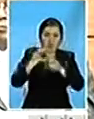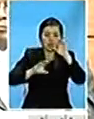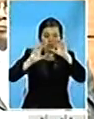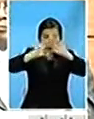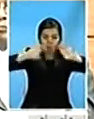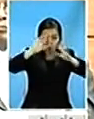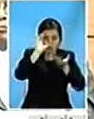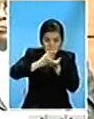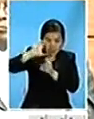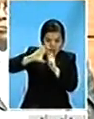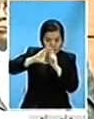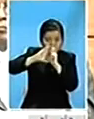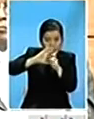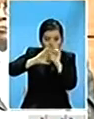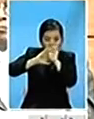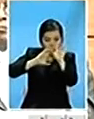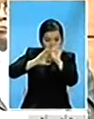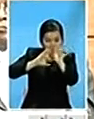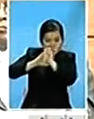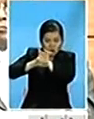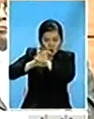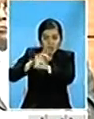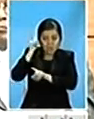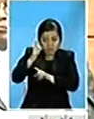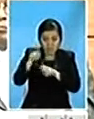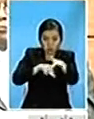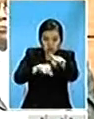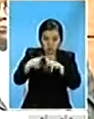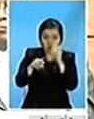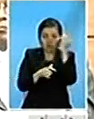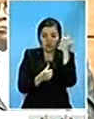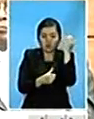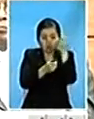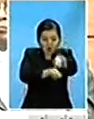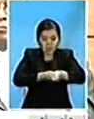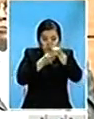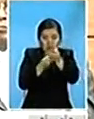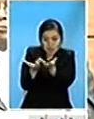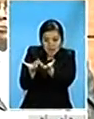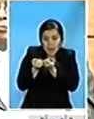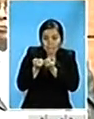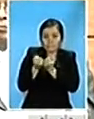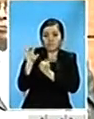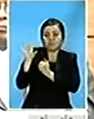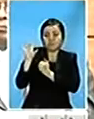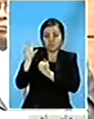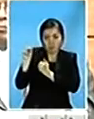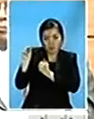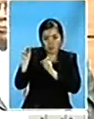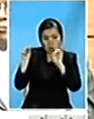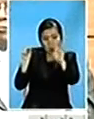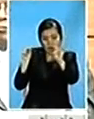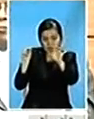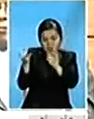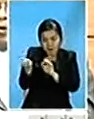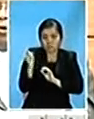นั้นมีเม็ดเงินถึงมือชาวนาเพียงแค่30บาทเท่านั้นถามว่าในส่วนของนักวิ